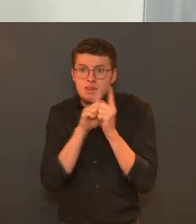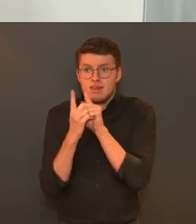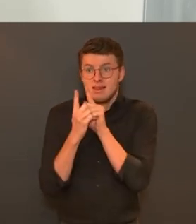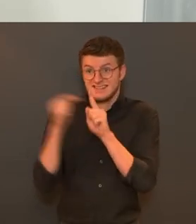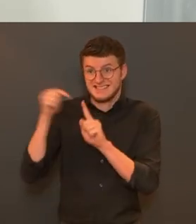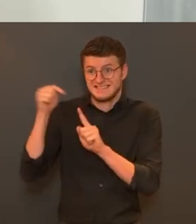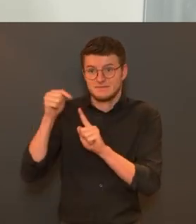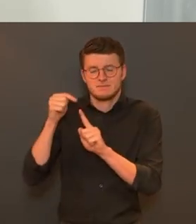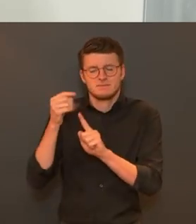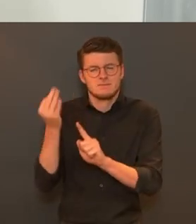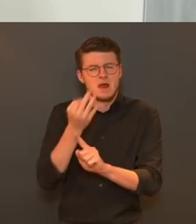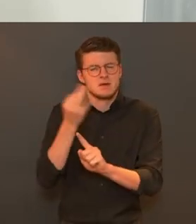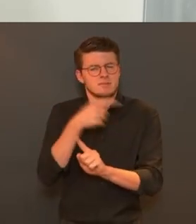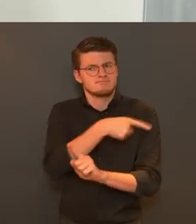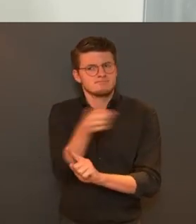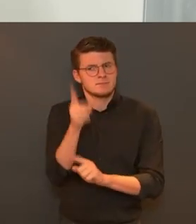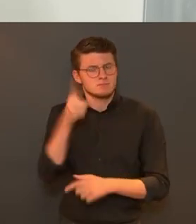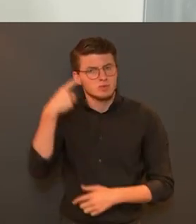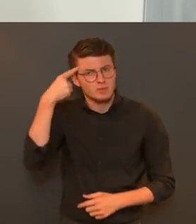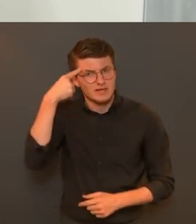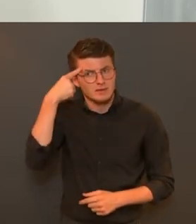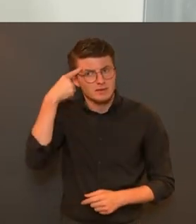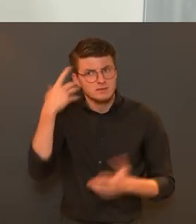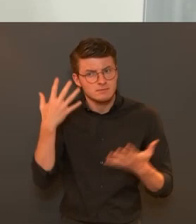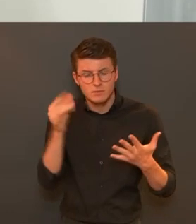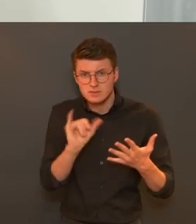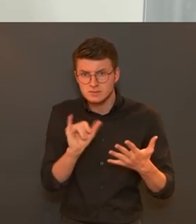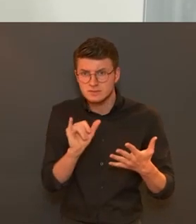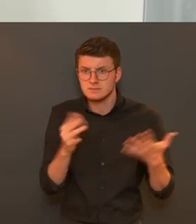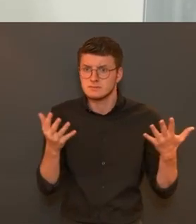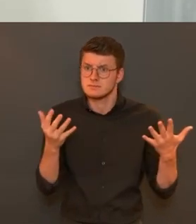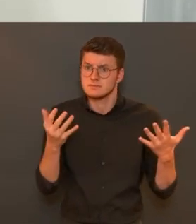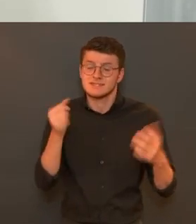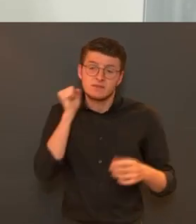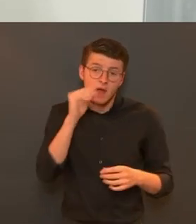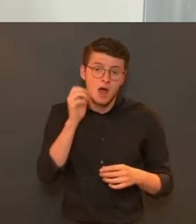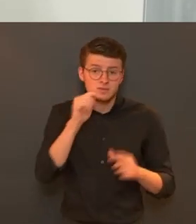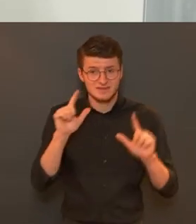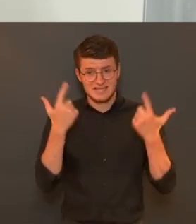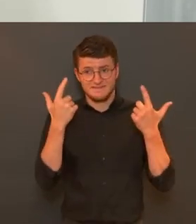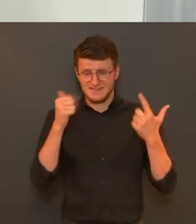Il est très important de vous rappeler que dans notre vie quotidienne,